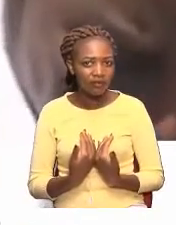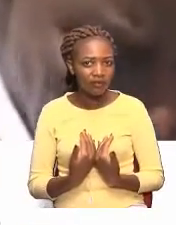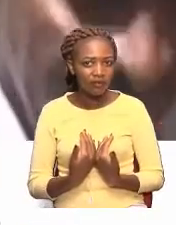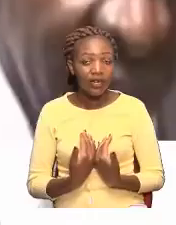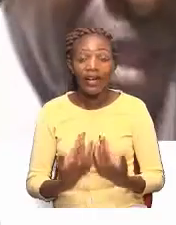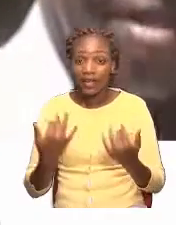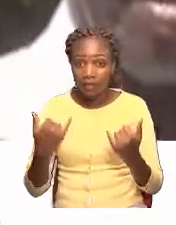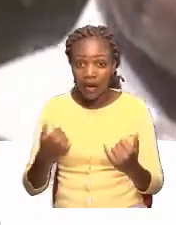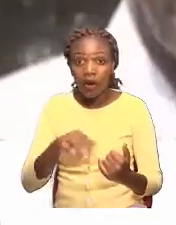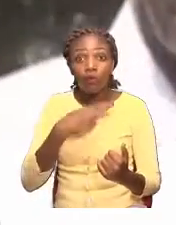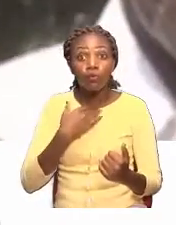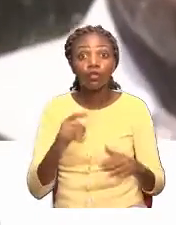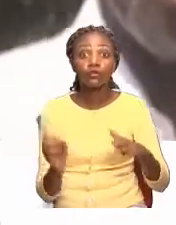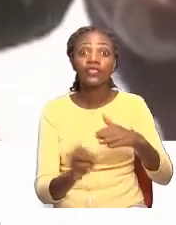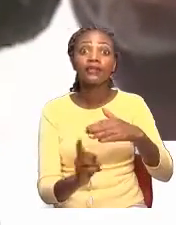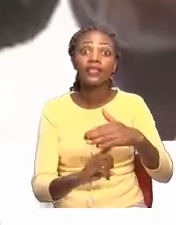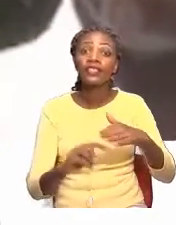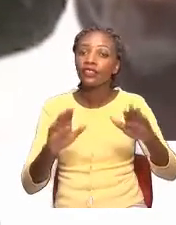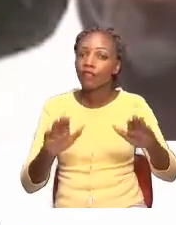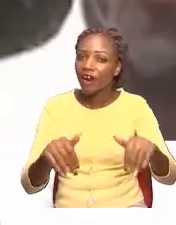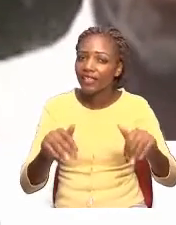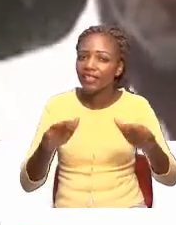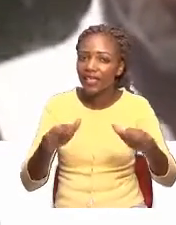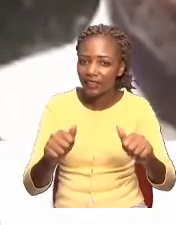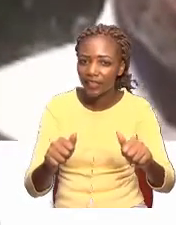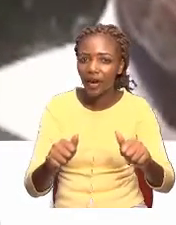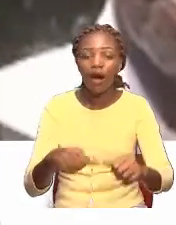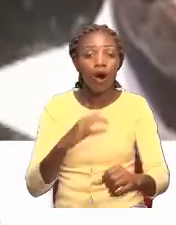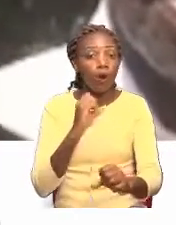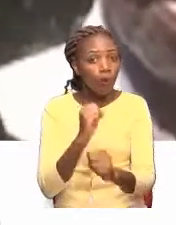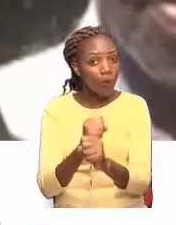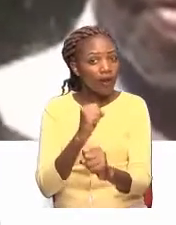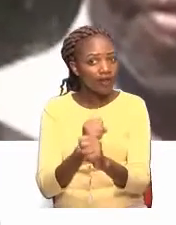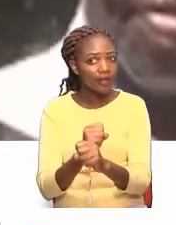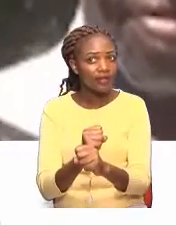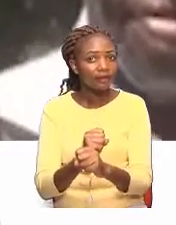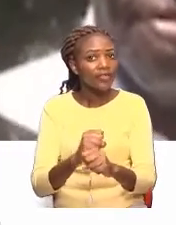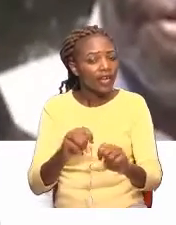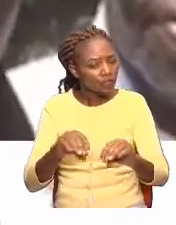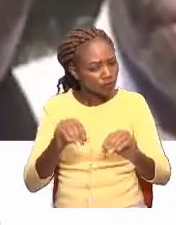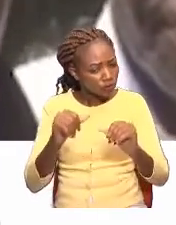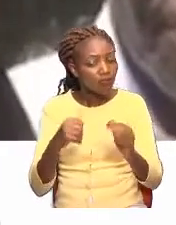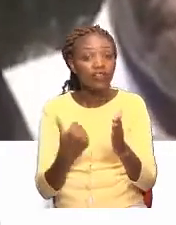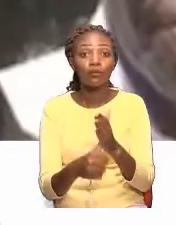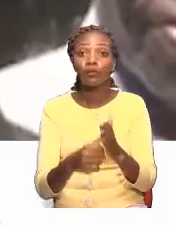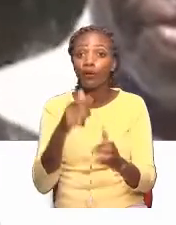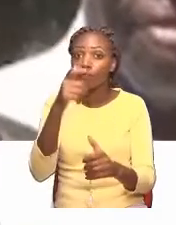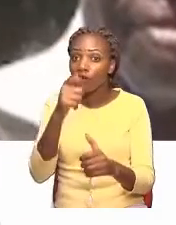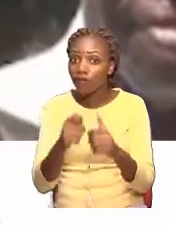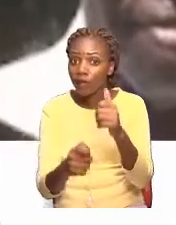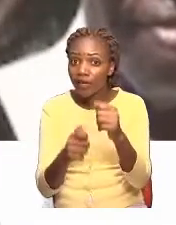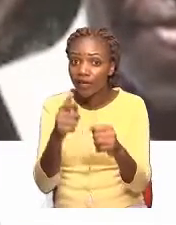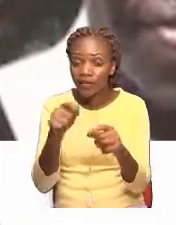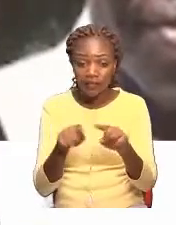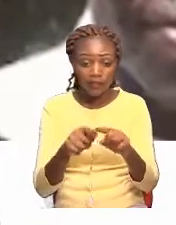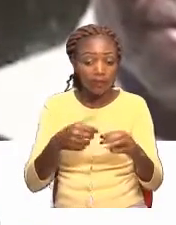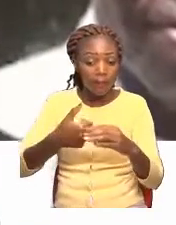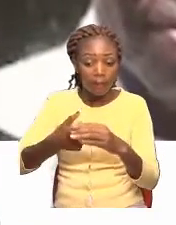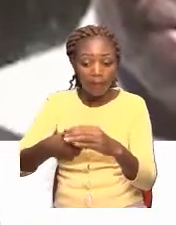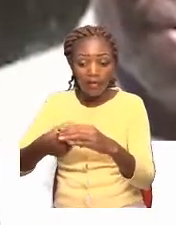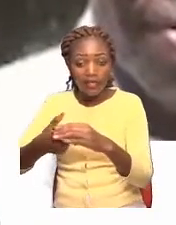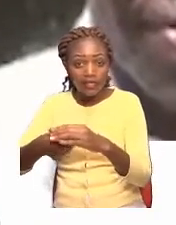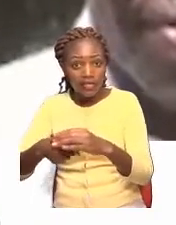tunak Ministry of Agriculture ikiweza kutatu maneno ya maziwa maneno ya mahindi maneno ya